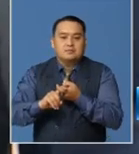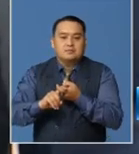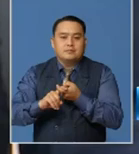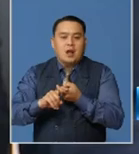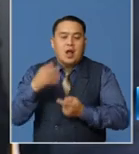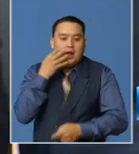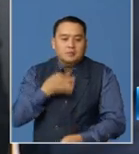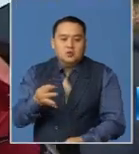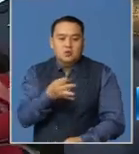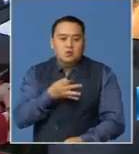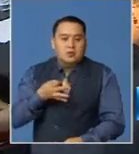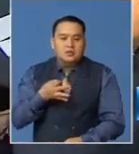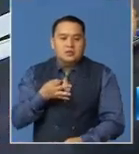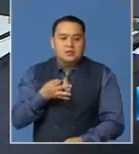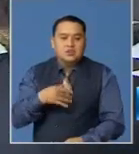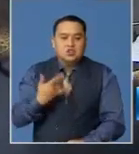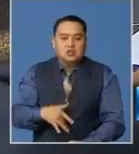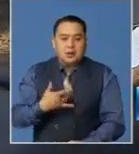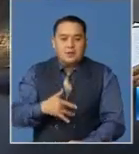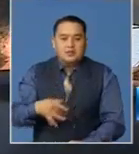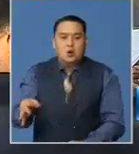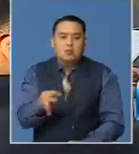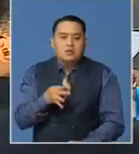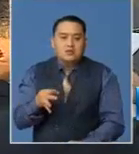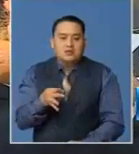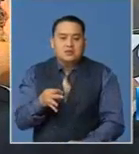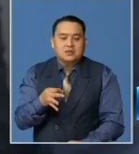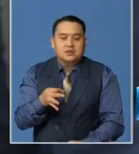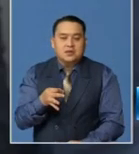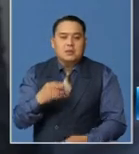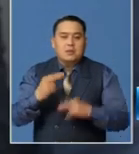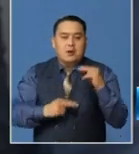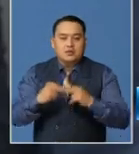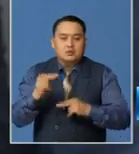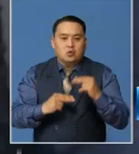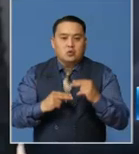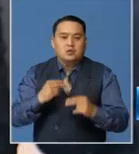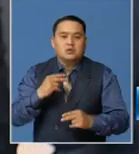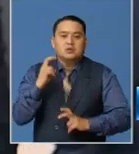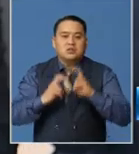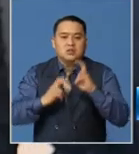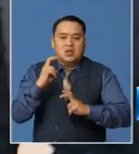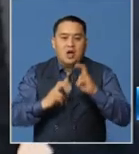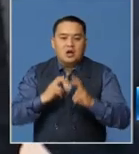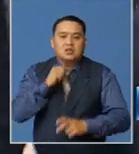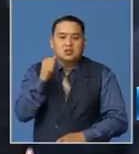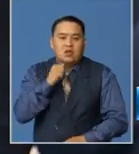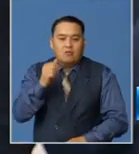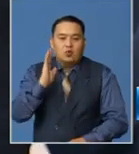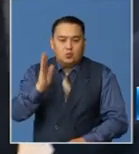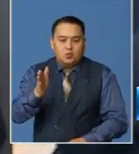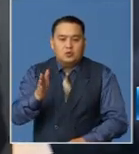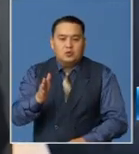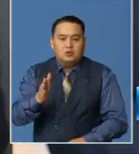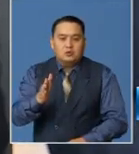алматинская область жамбылская область мы построим сахарный завод у нас будет мы будем